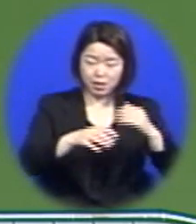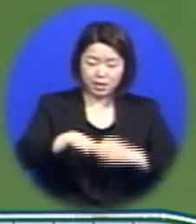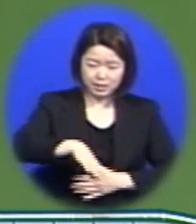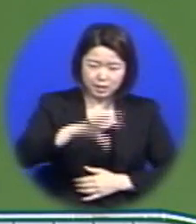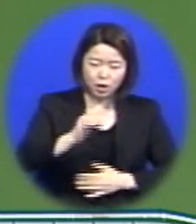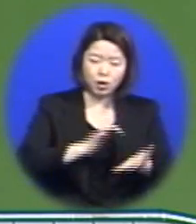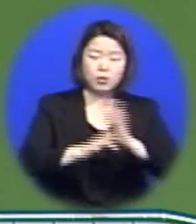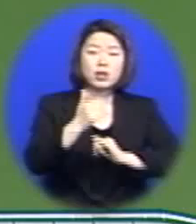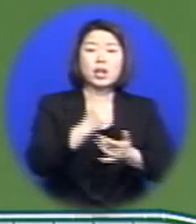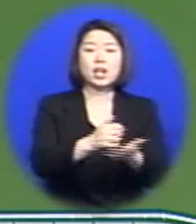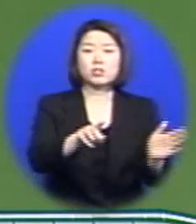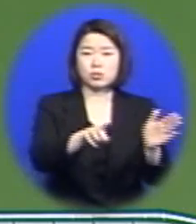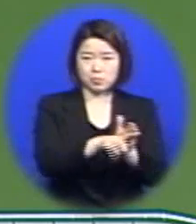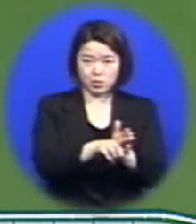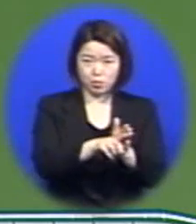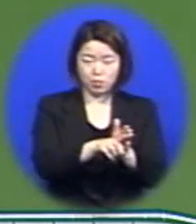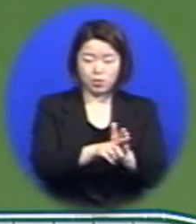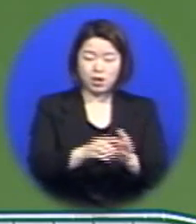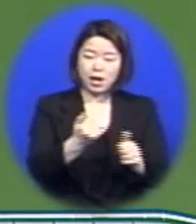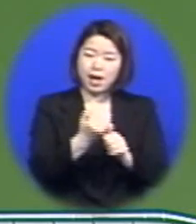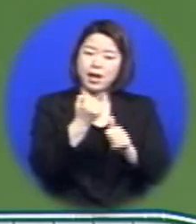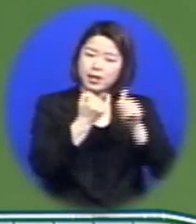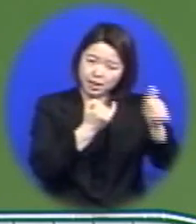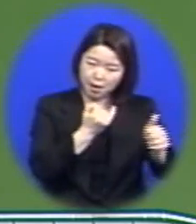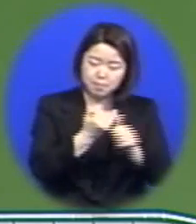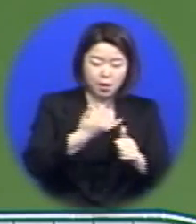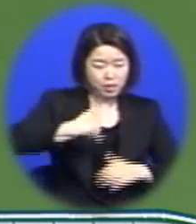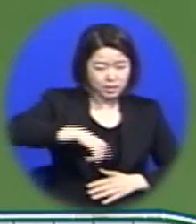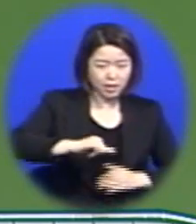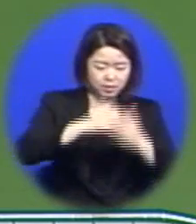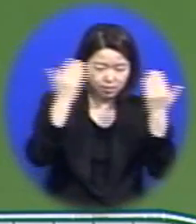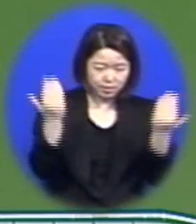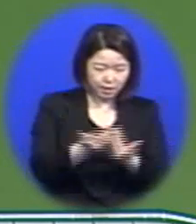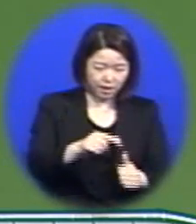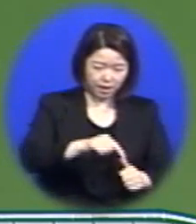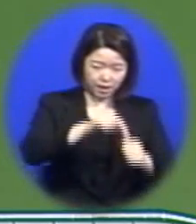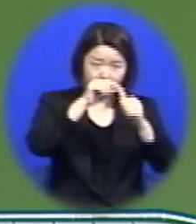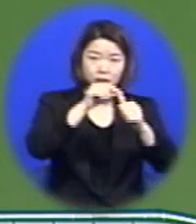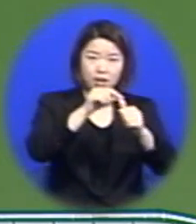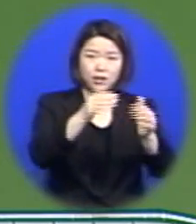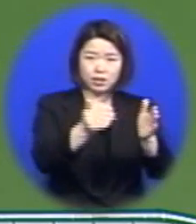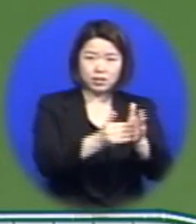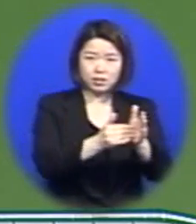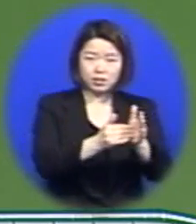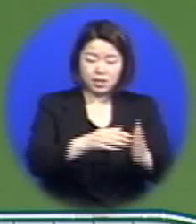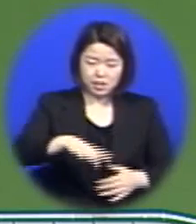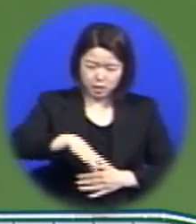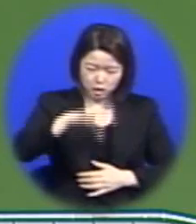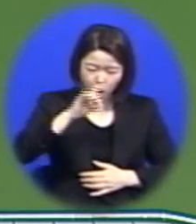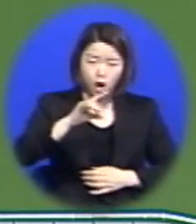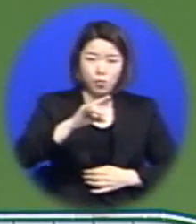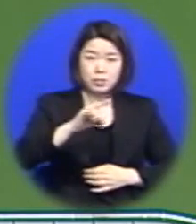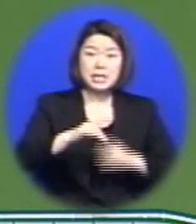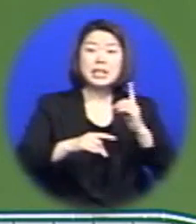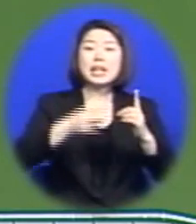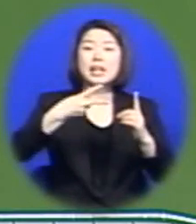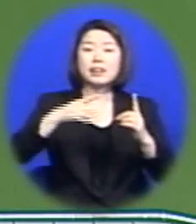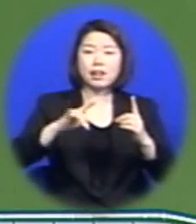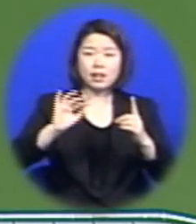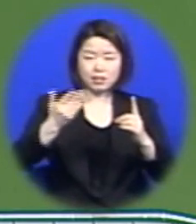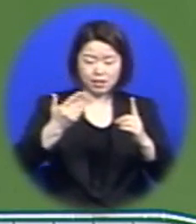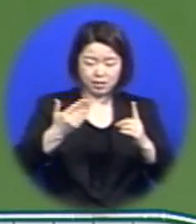믿고 그리고 남편도 자녀들도 다 구원하고 이 처음 예수 믿는 집안이 된